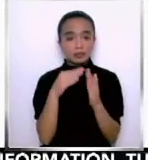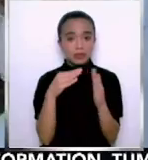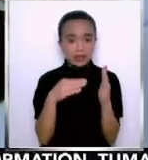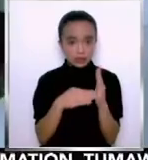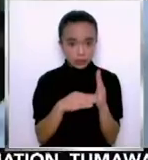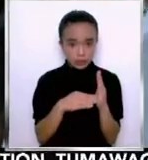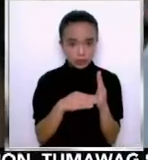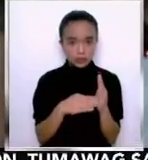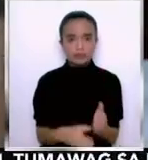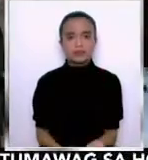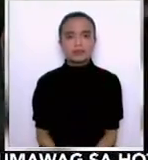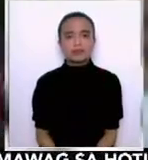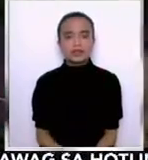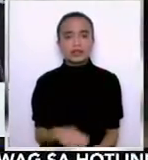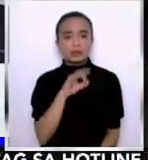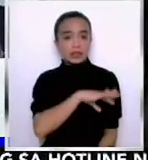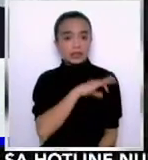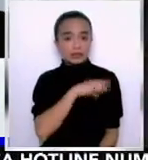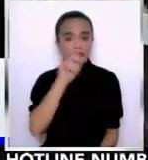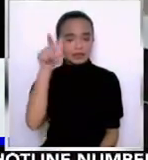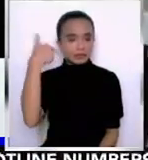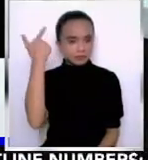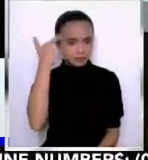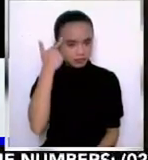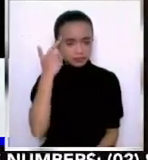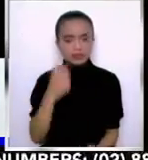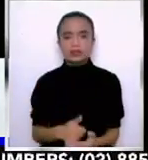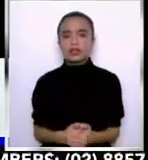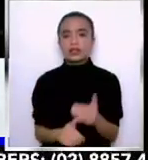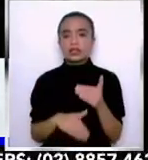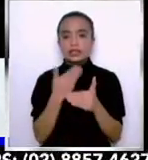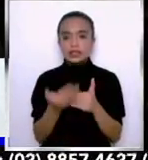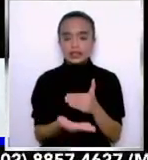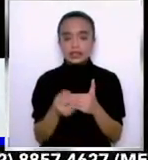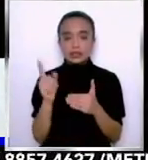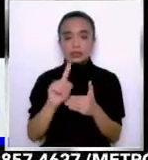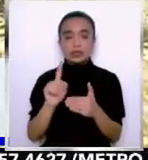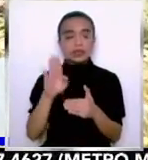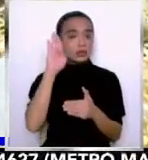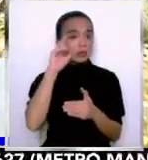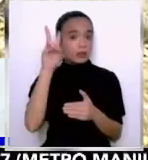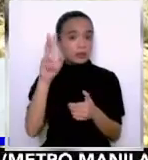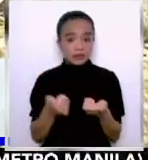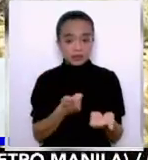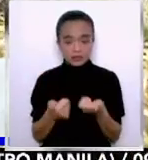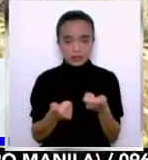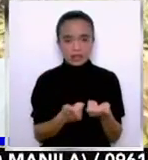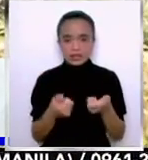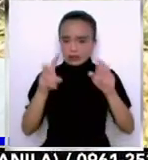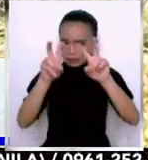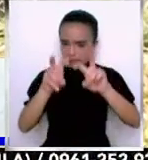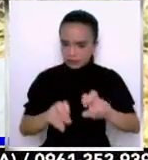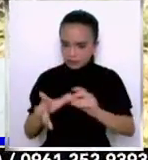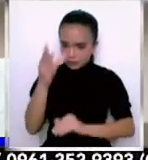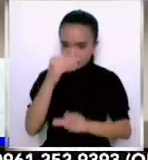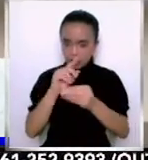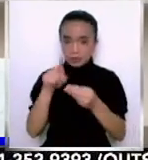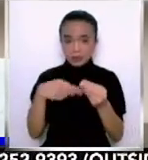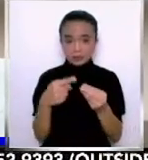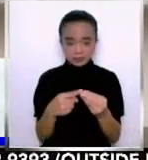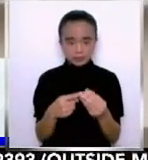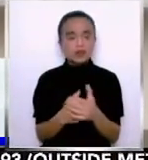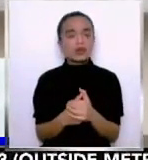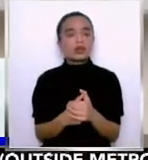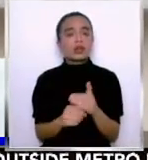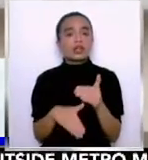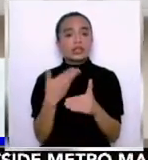gobyerno. Pag-aaralan naman daw ng papasok na Administrasyong Marcos ang mga panukala. Ayon kay incoming National Economic and